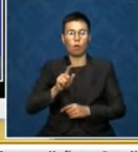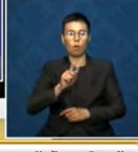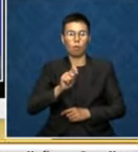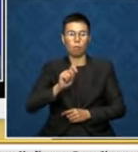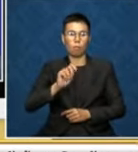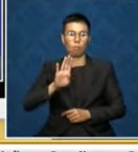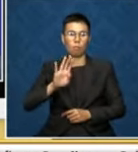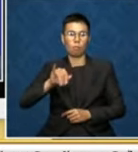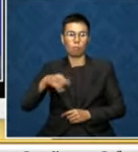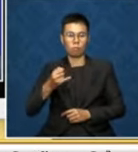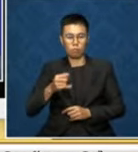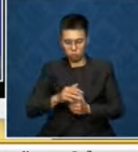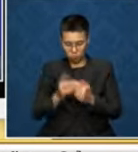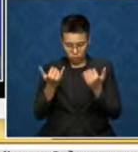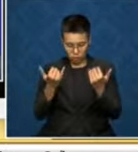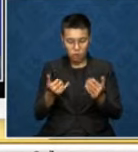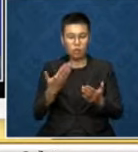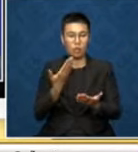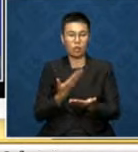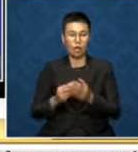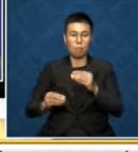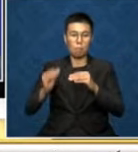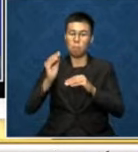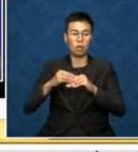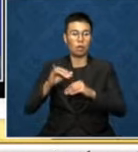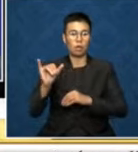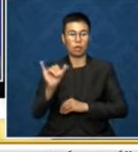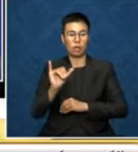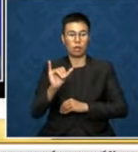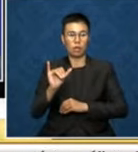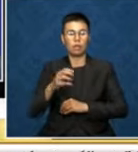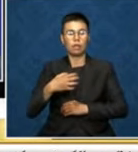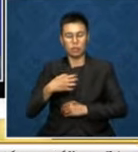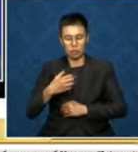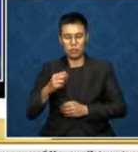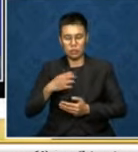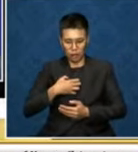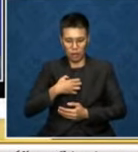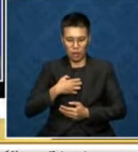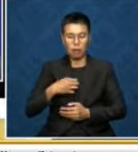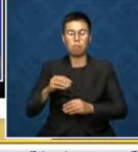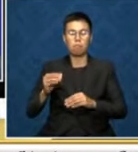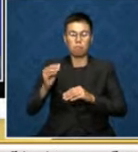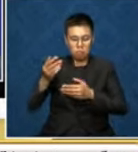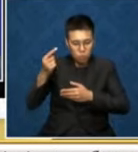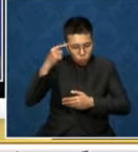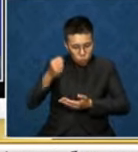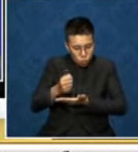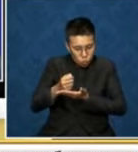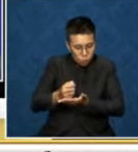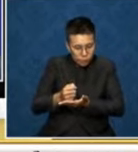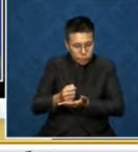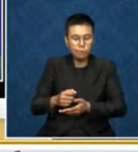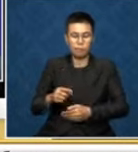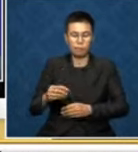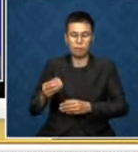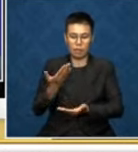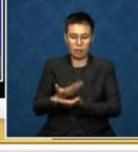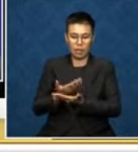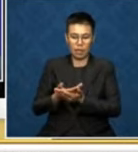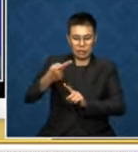ม่ได้มีการปรับขอความกรุณาจากรัฐบาลได้พิจารณาปรับเพื่อให้บุคลากรเหล่านี้สาม